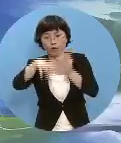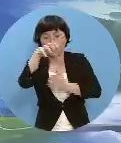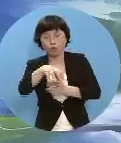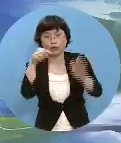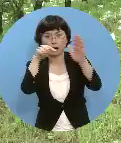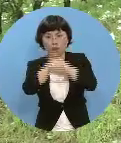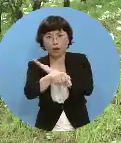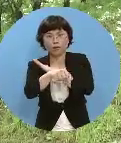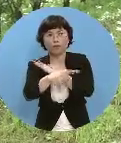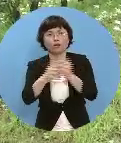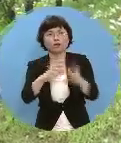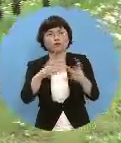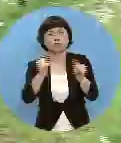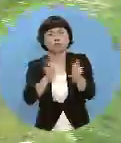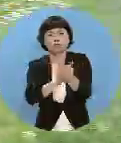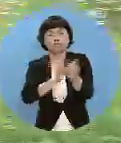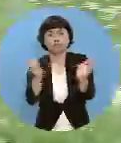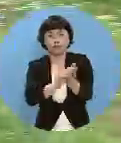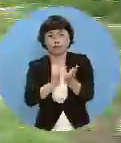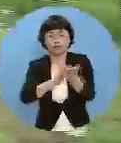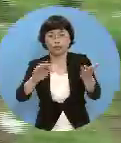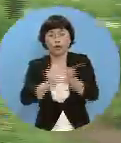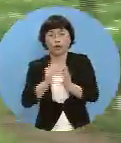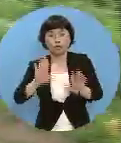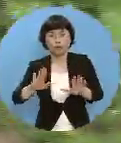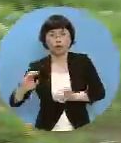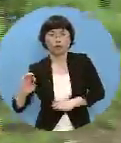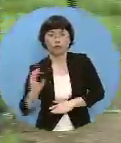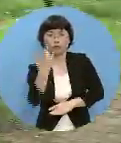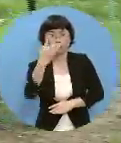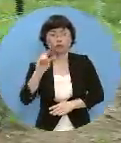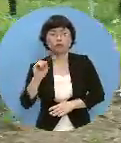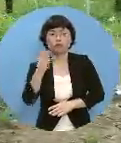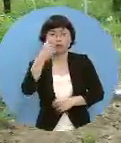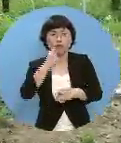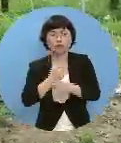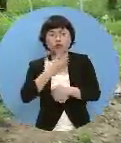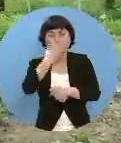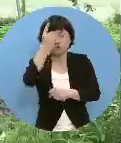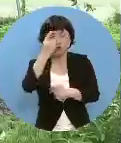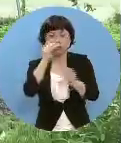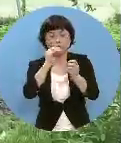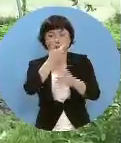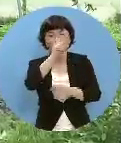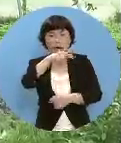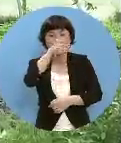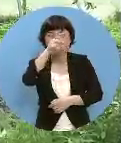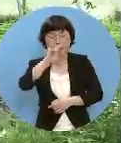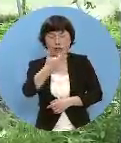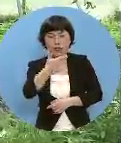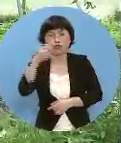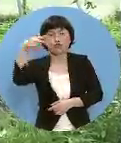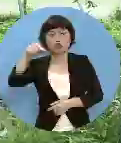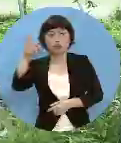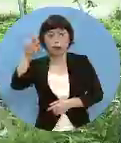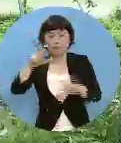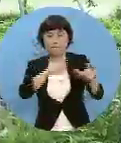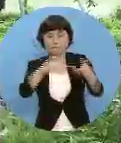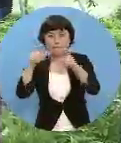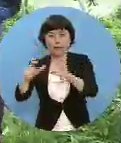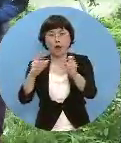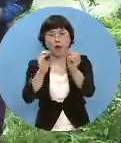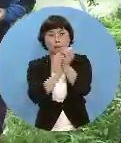위로했습니다. 제9호 태풍 찬홈의 영향으로 순천 낙안면과 주안면 일대에서는 배 낙과 피해와